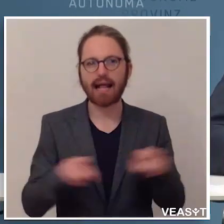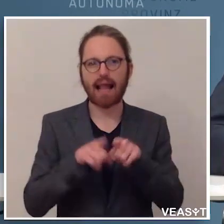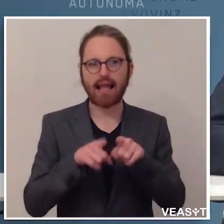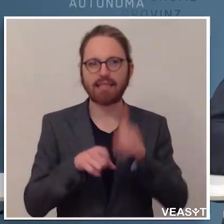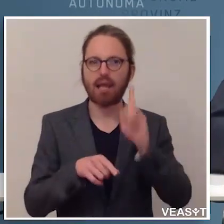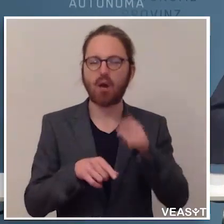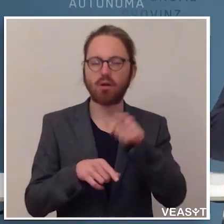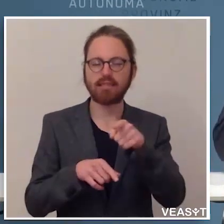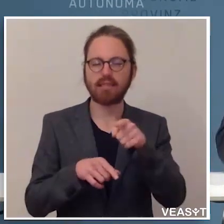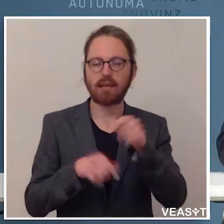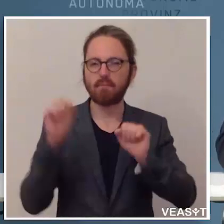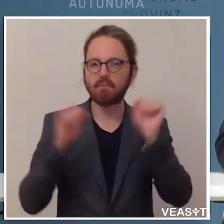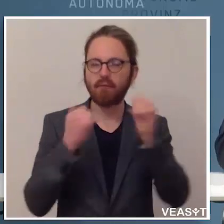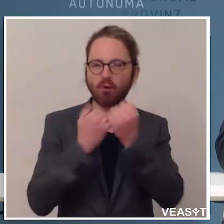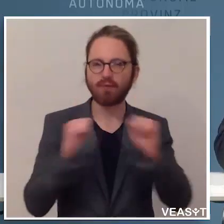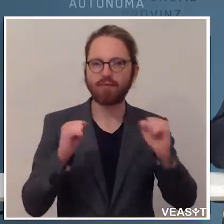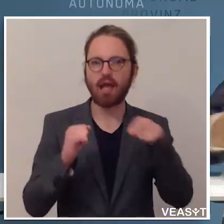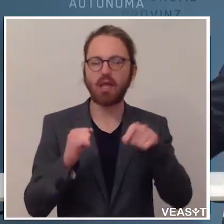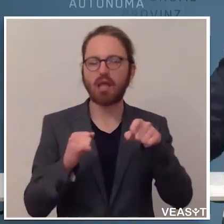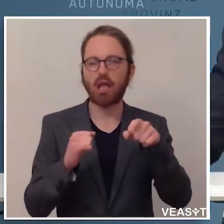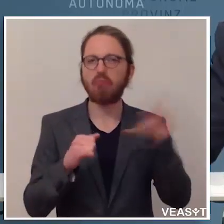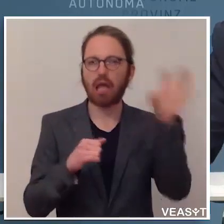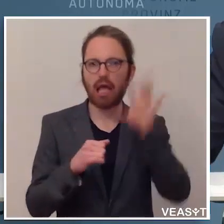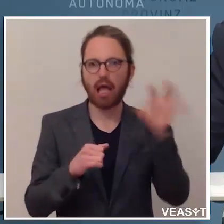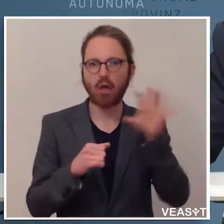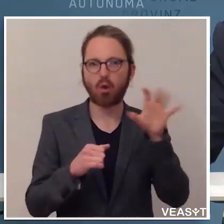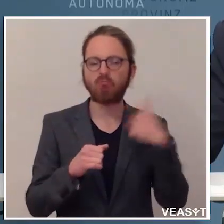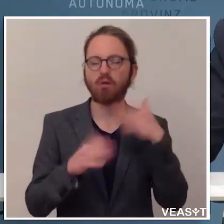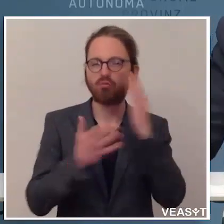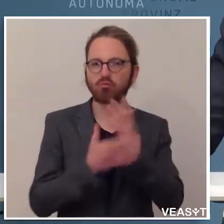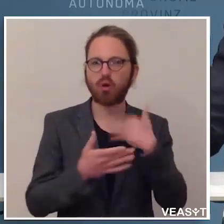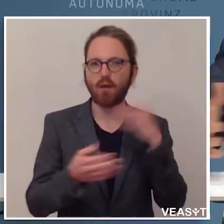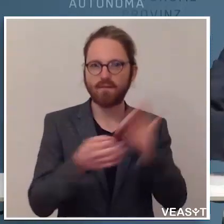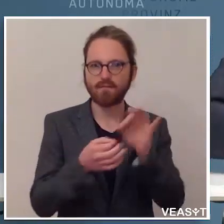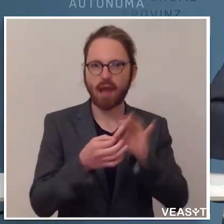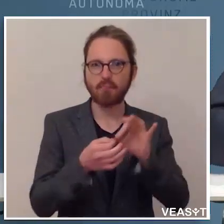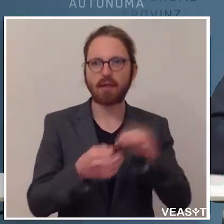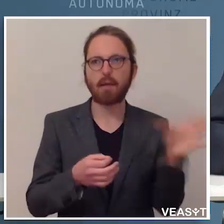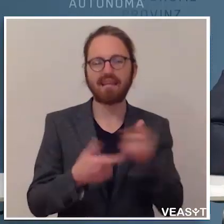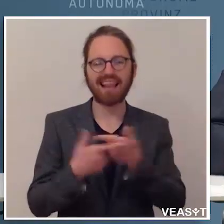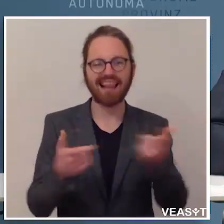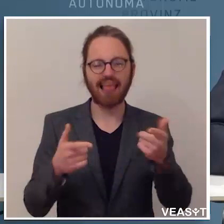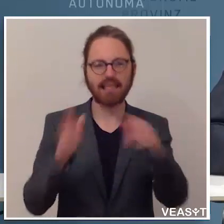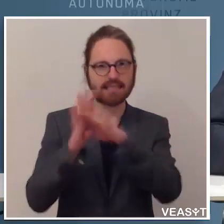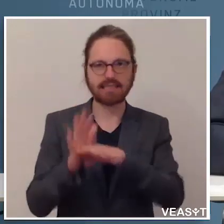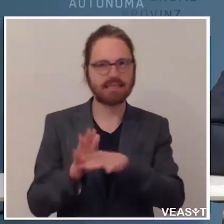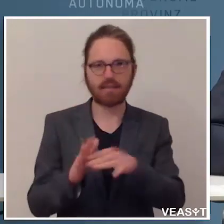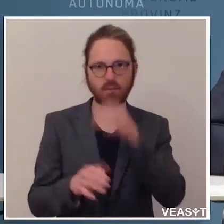haben vereinbart, das könnten wir mit dem Landesgesetz nicht regeln, wir können ja nicht die Regeln für das Trentino machen, das ist klar, aber wir haben